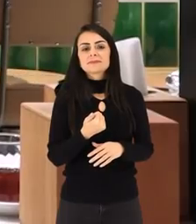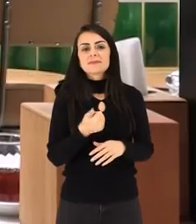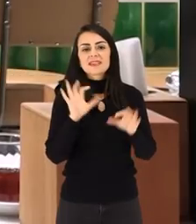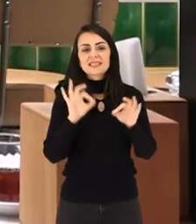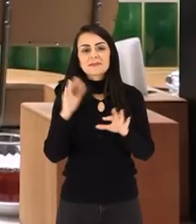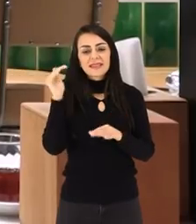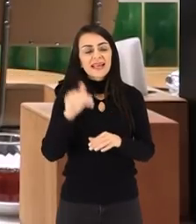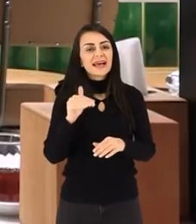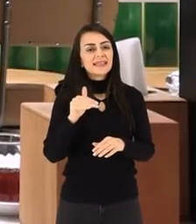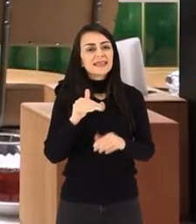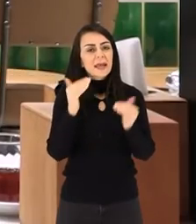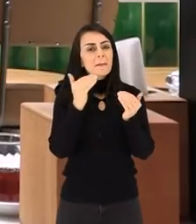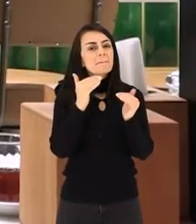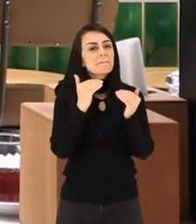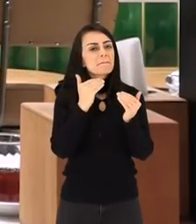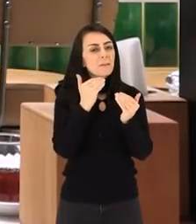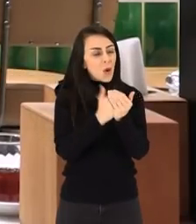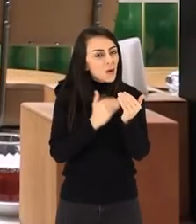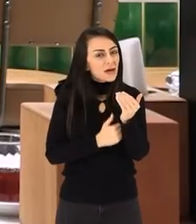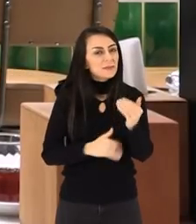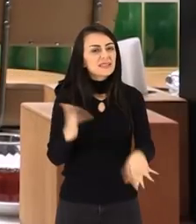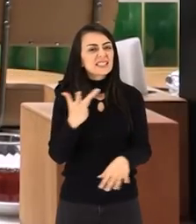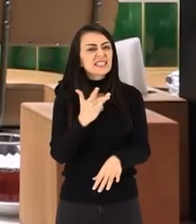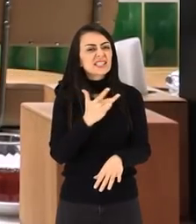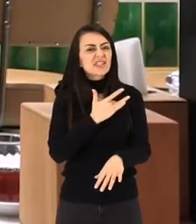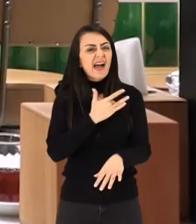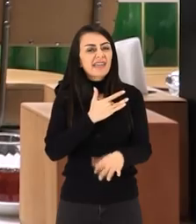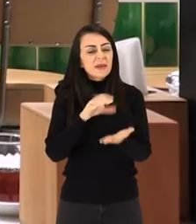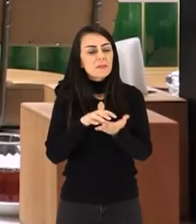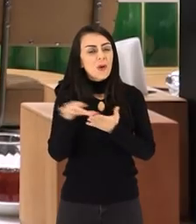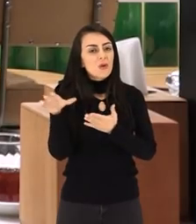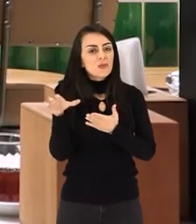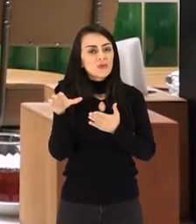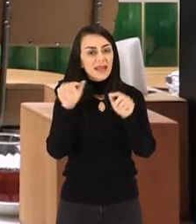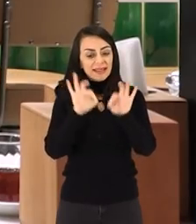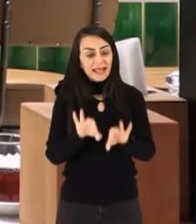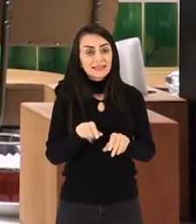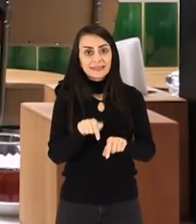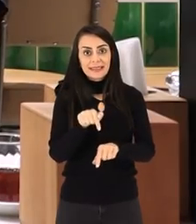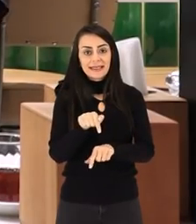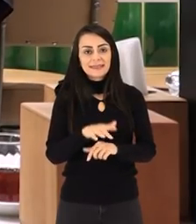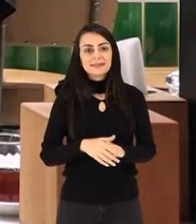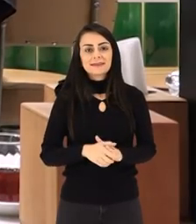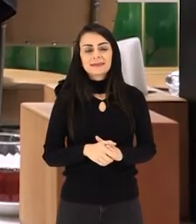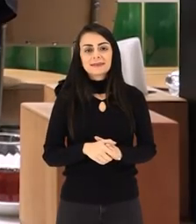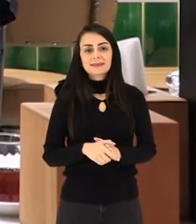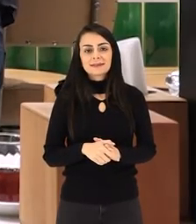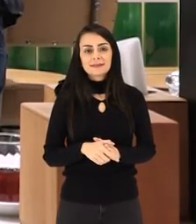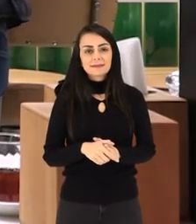Şimdi geldik biz de programımızın en can alıcı kısmına Ebru'cuğum. Ha nedir? Tökte mi?